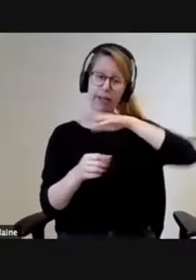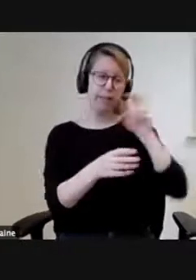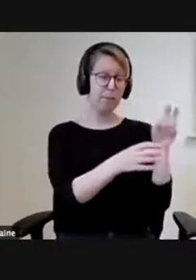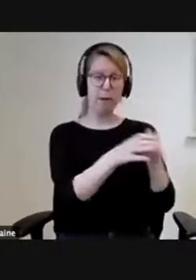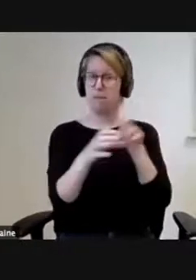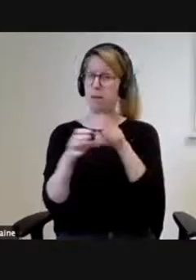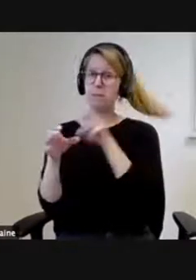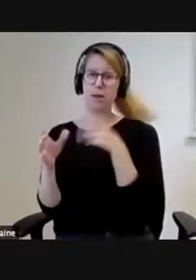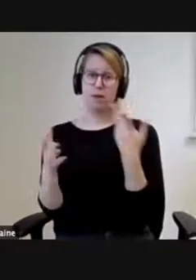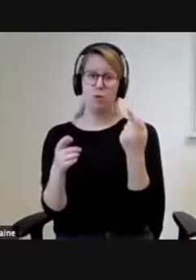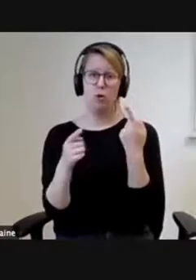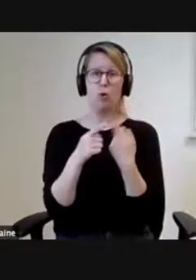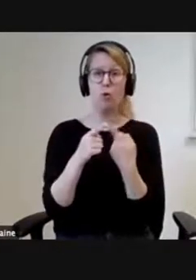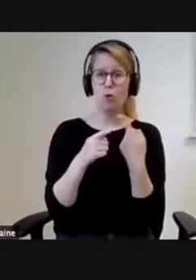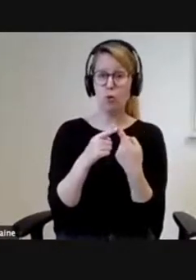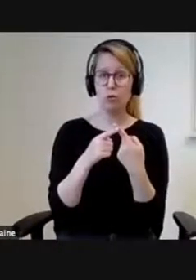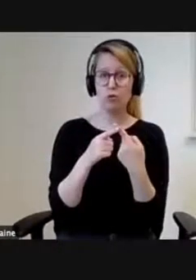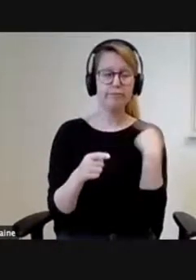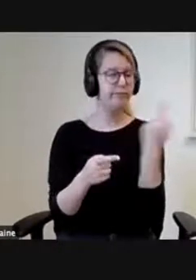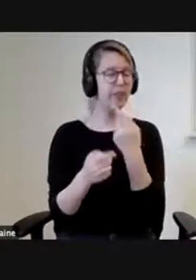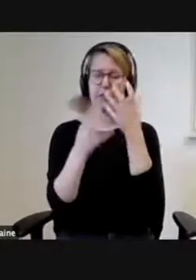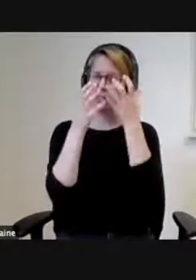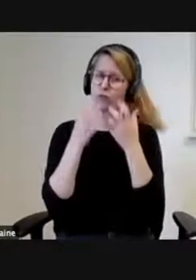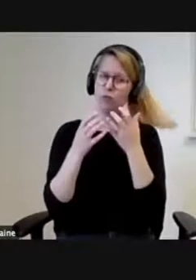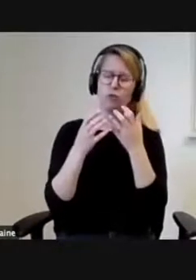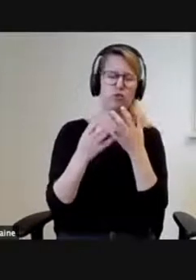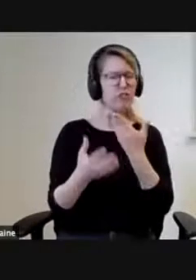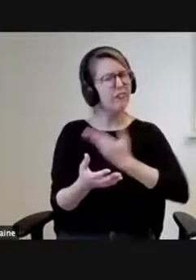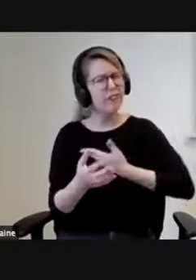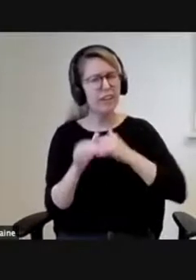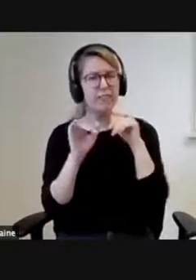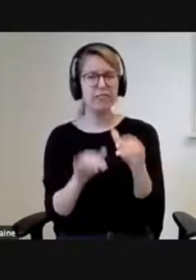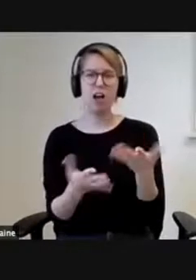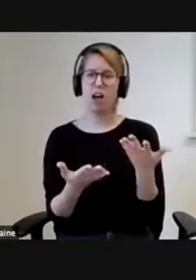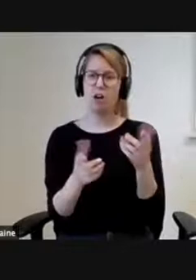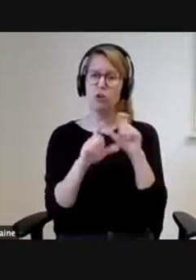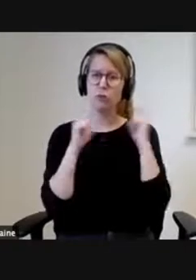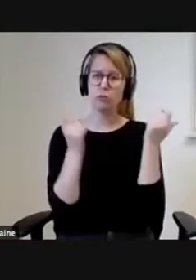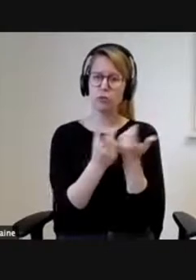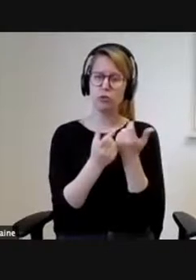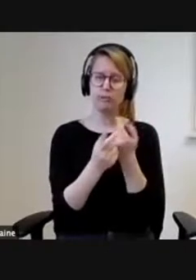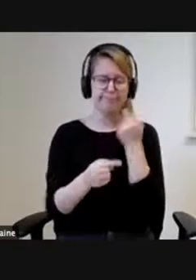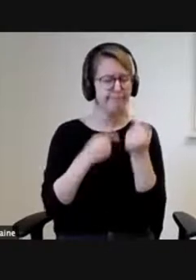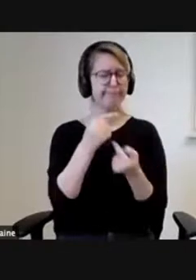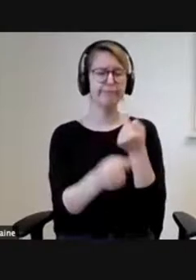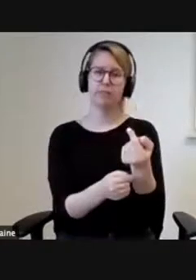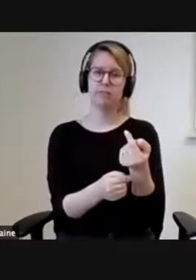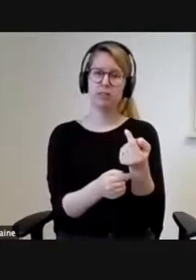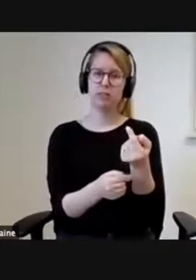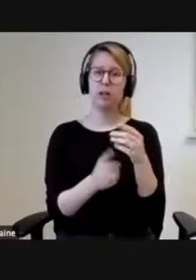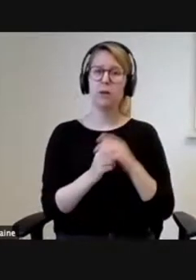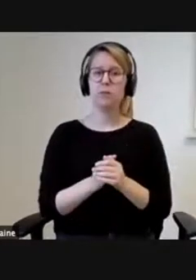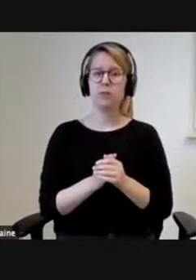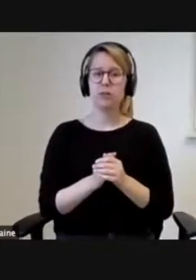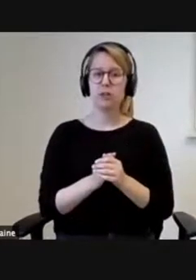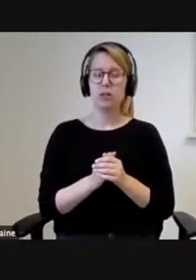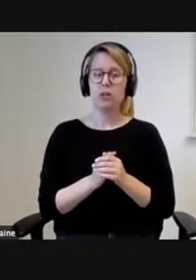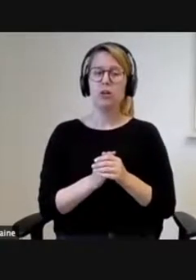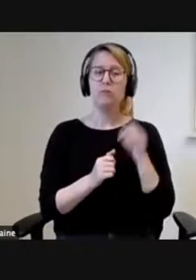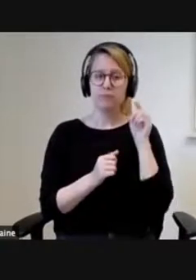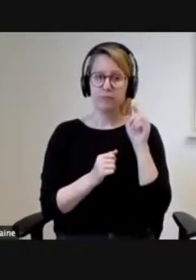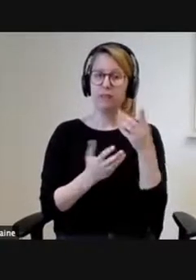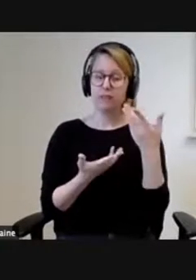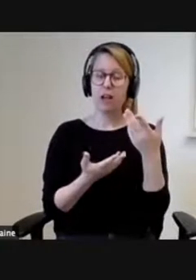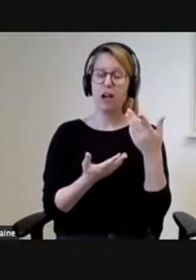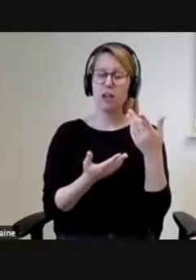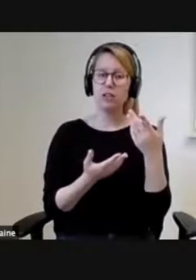de l'ensemble de la commission et les mots de notre présidente que vous avez sur ce slide témoigne